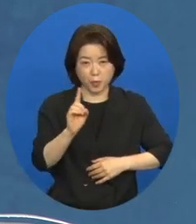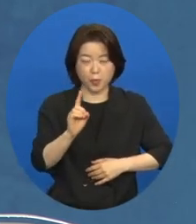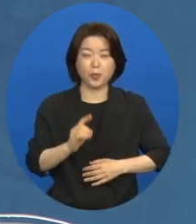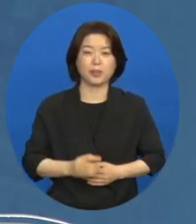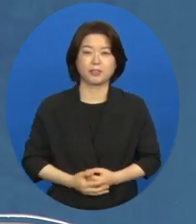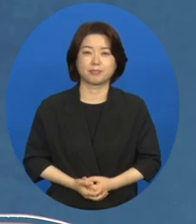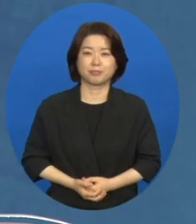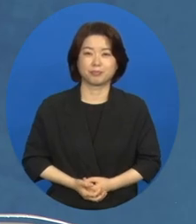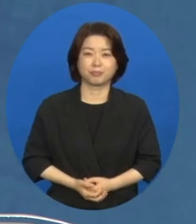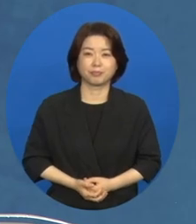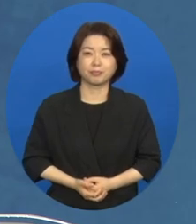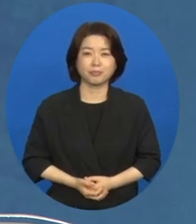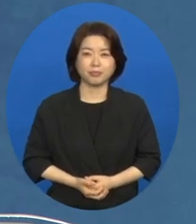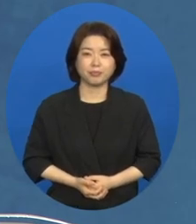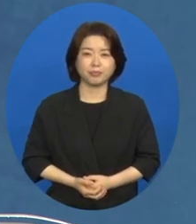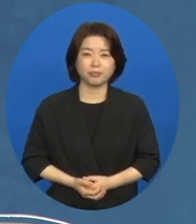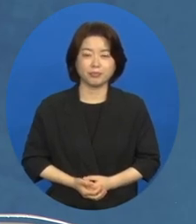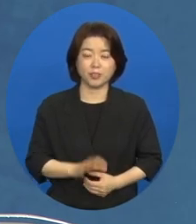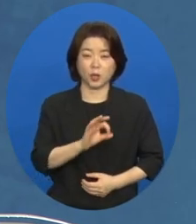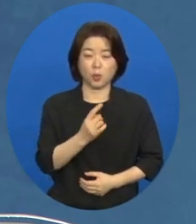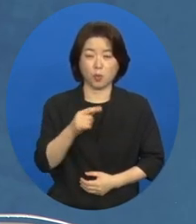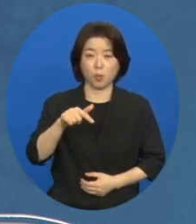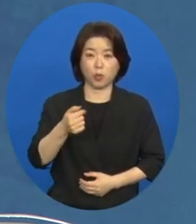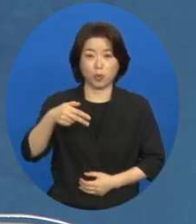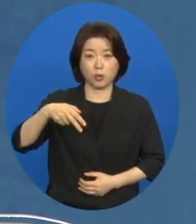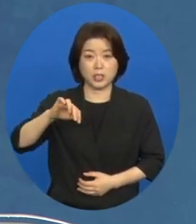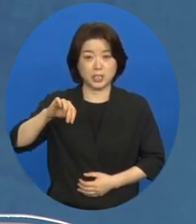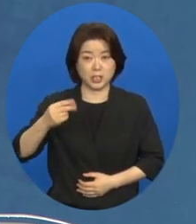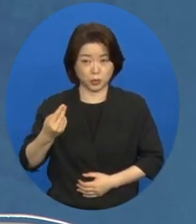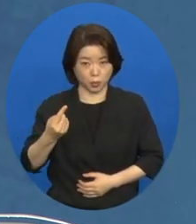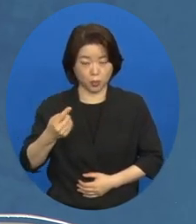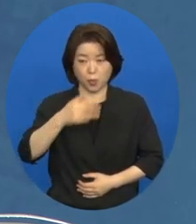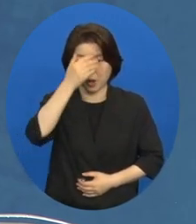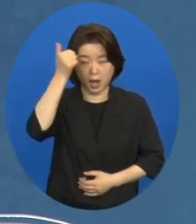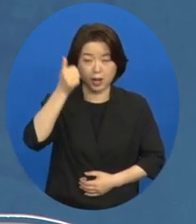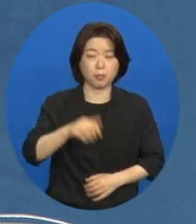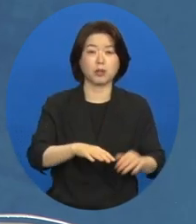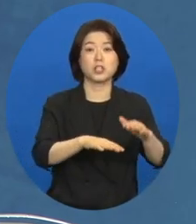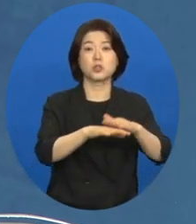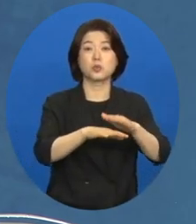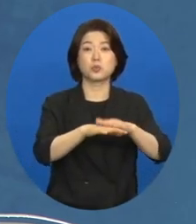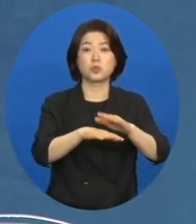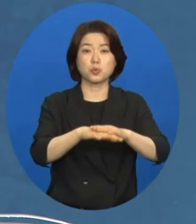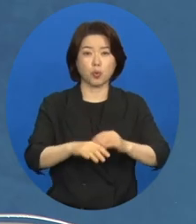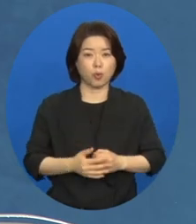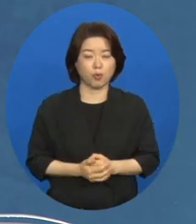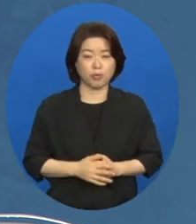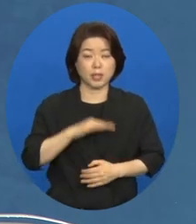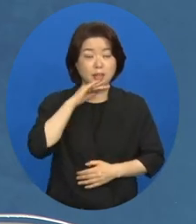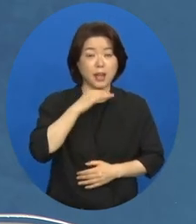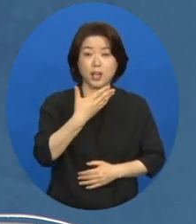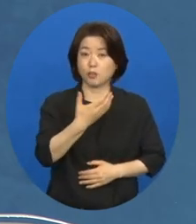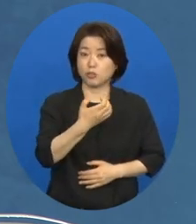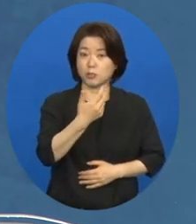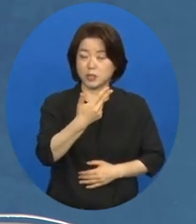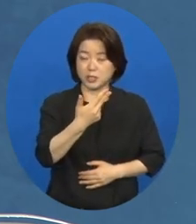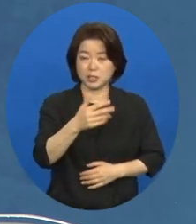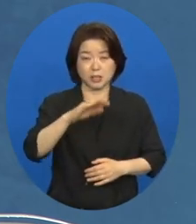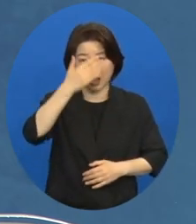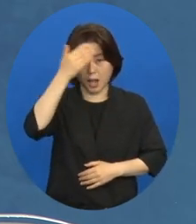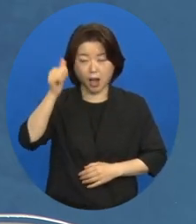있었는데 그 오노지로 할아버지의 손이에요, 손. 그 97세 된 할아버지의